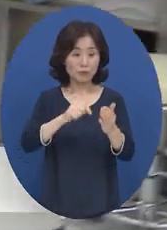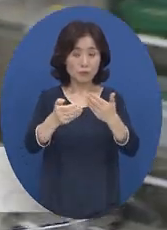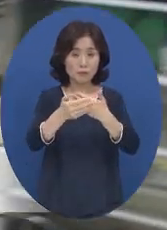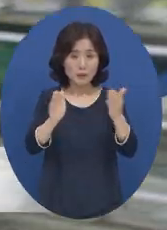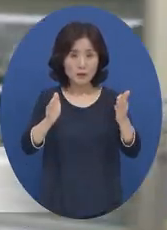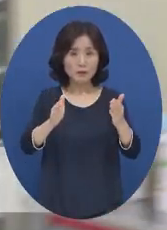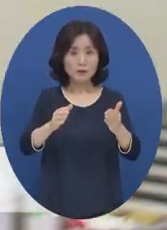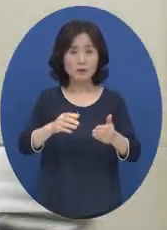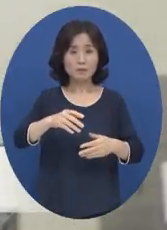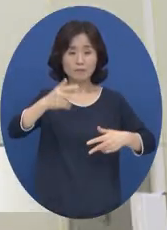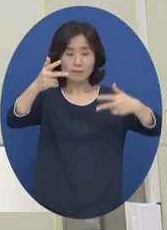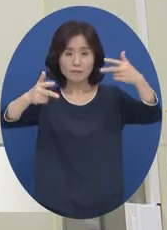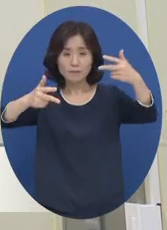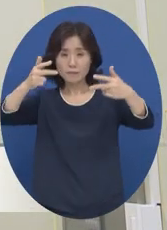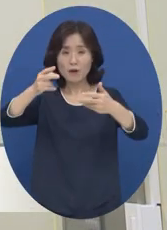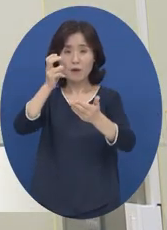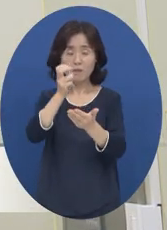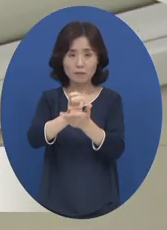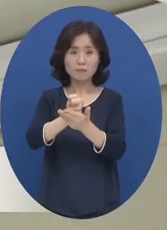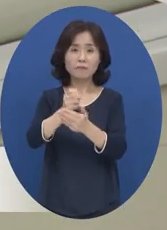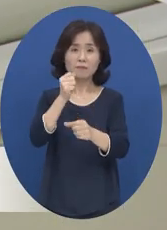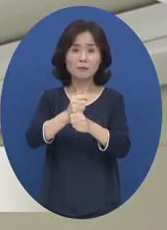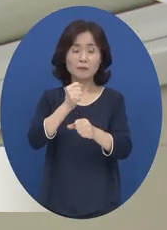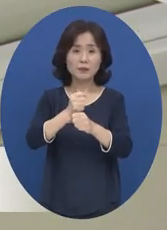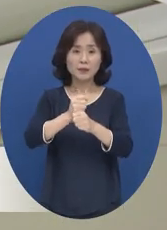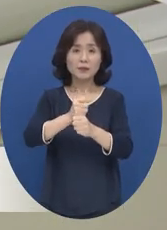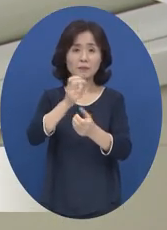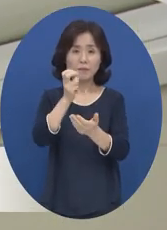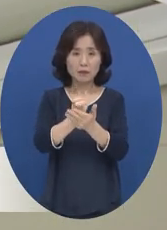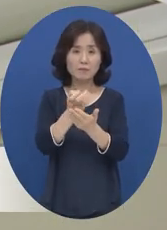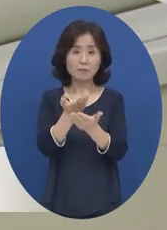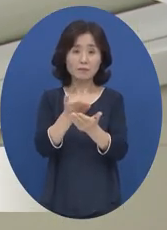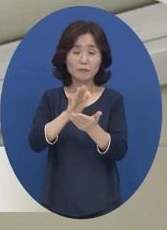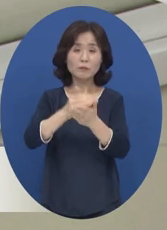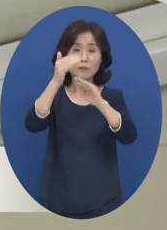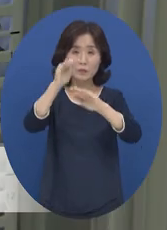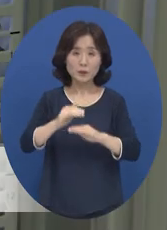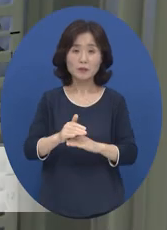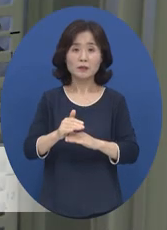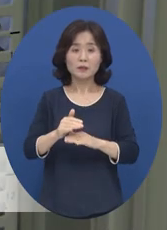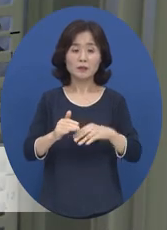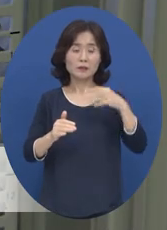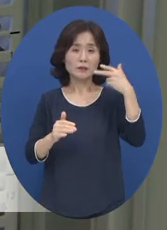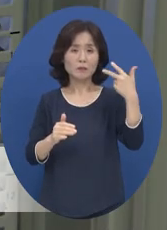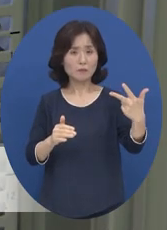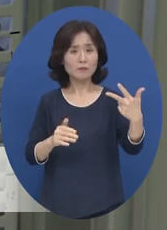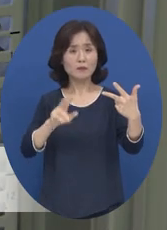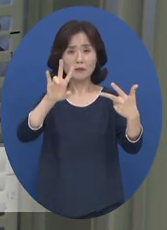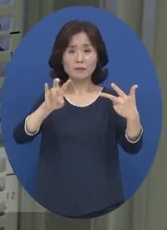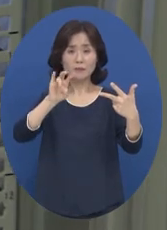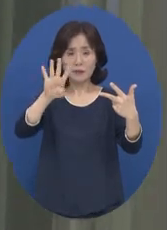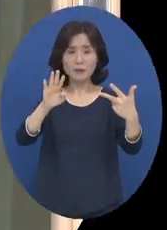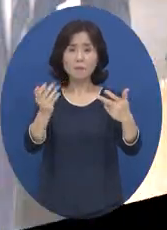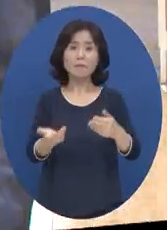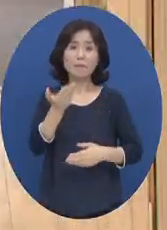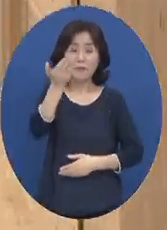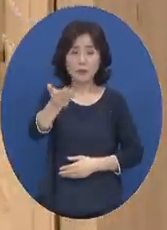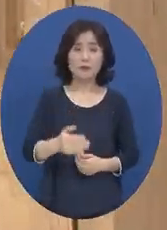수술실 CCTV 설치를 의무화하는 내용을 담은 의료법 개정안이 지난 24일 발의된